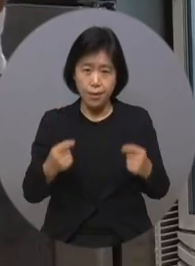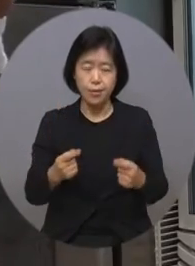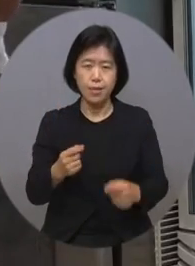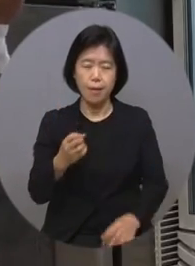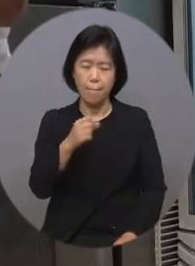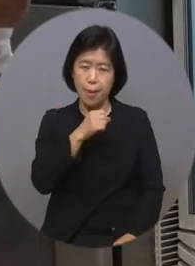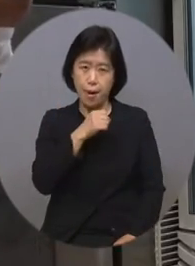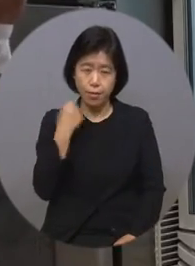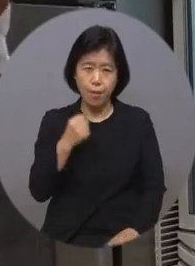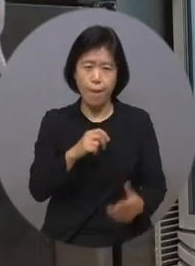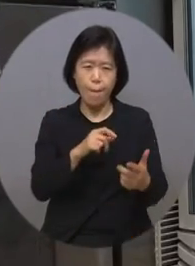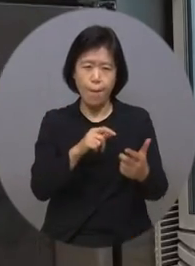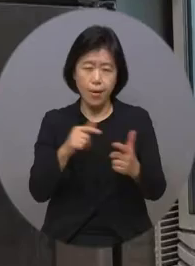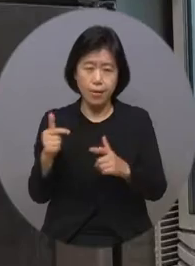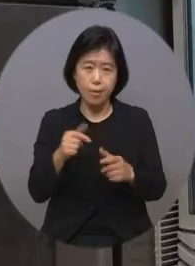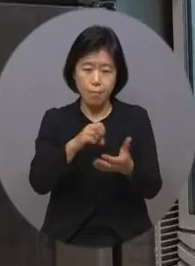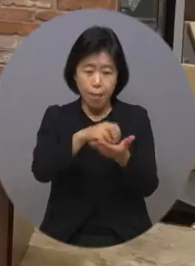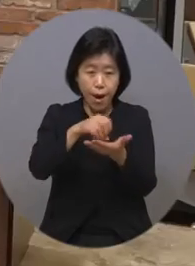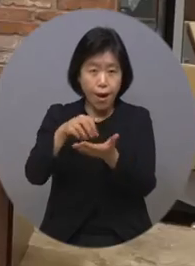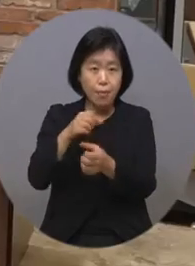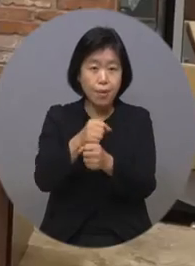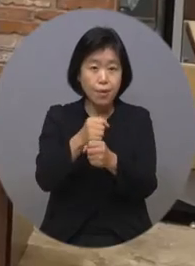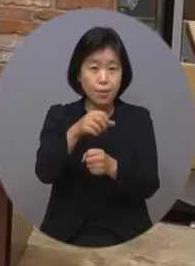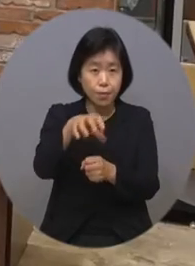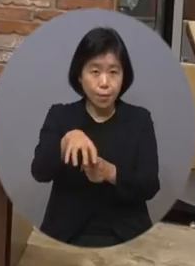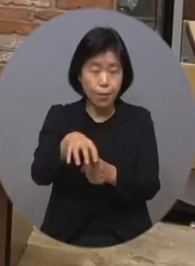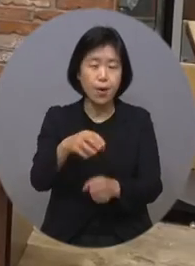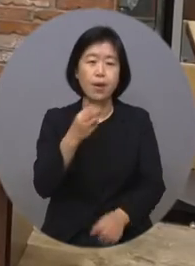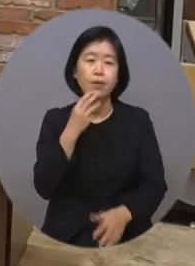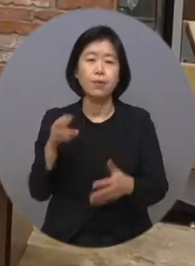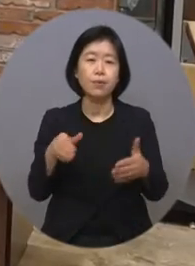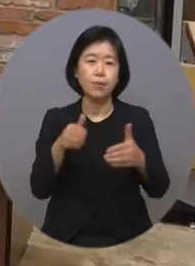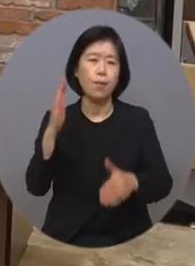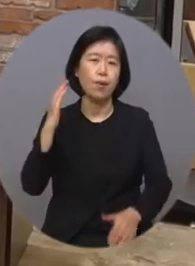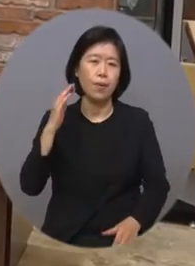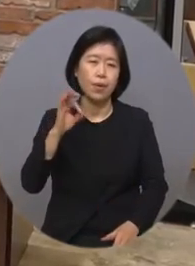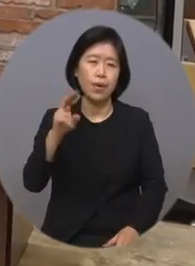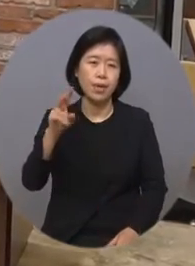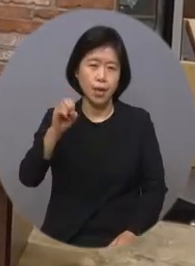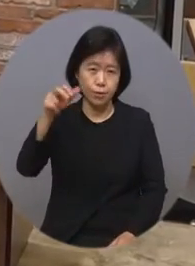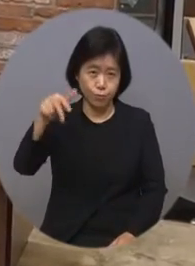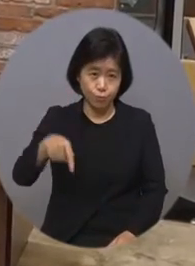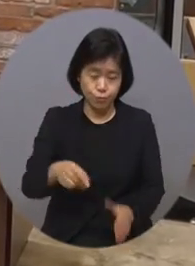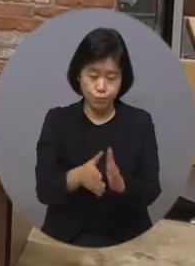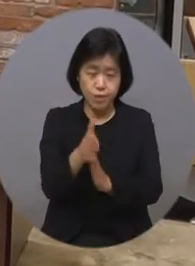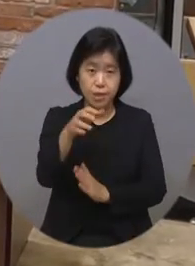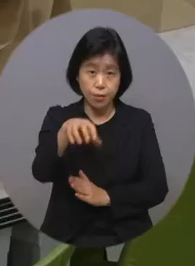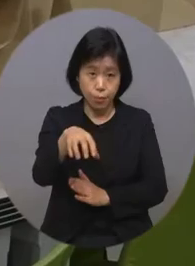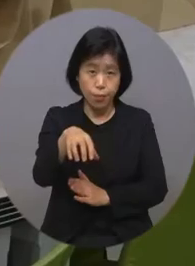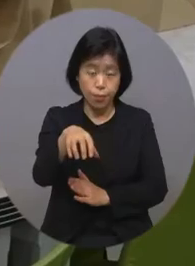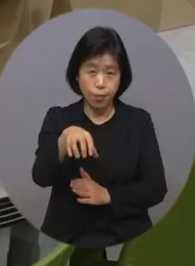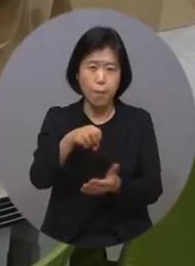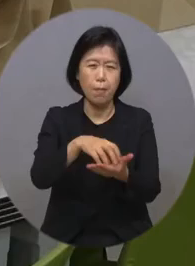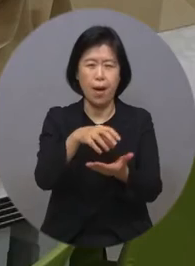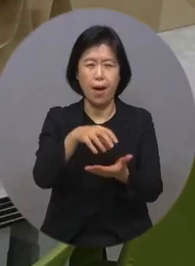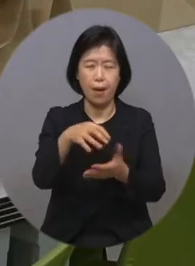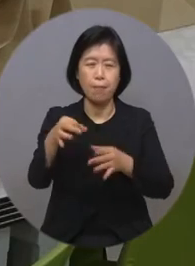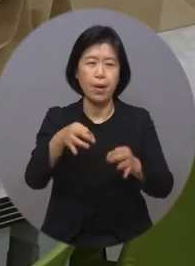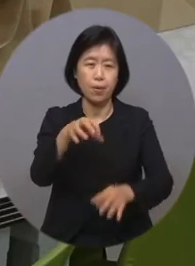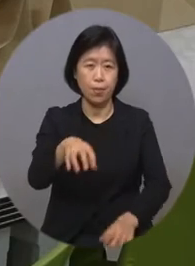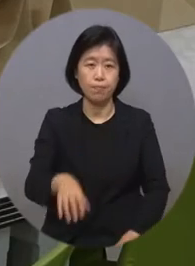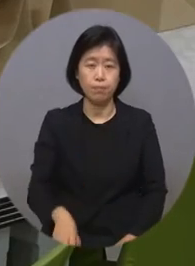맛나고 고급진 빵을 구워내는 곳, 경기도 양주시의 유명 수제빵집에서 만들어진 고급빵들의 상당량은 의정부시